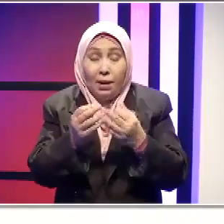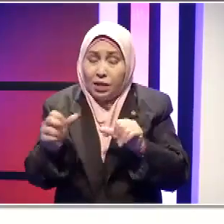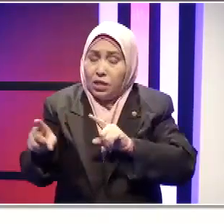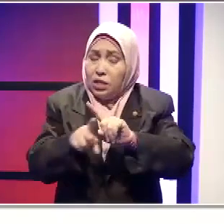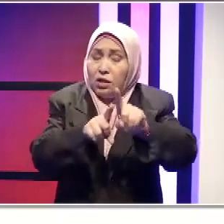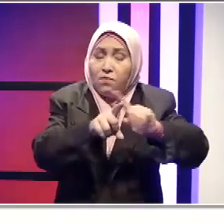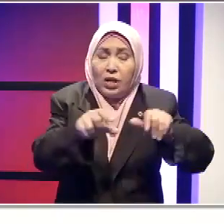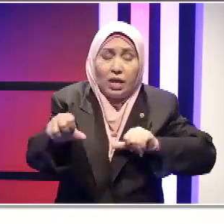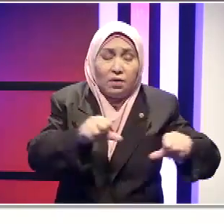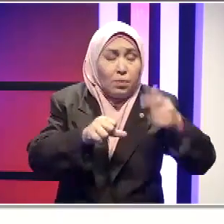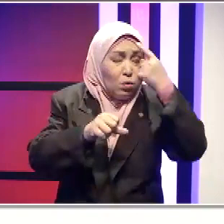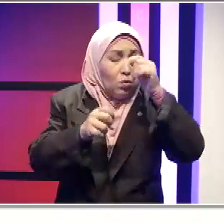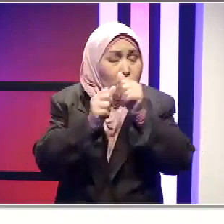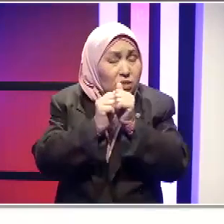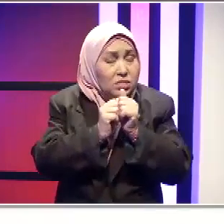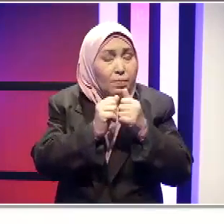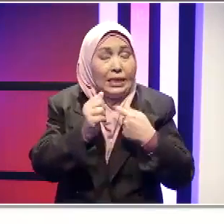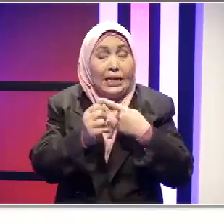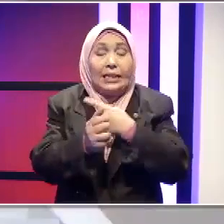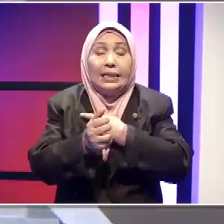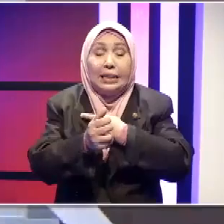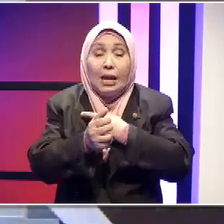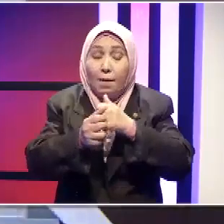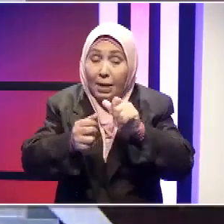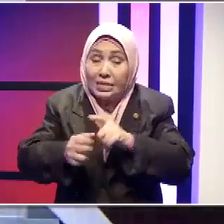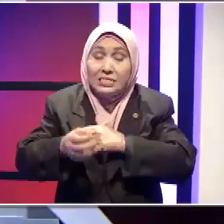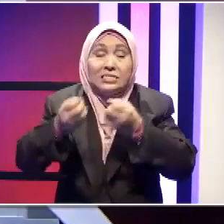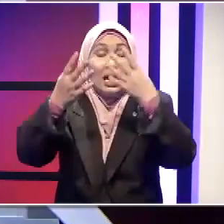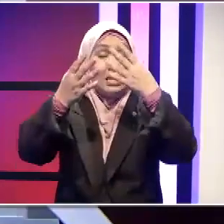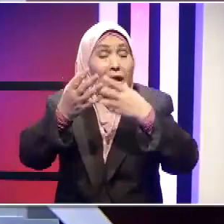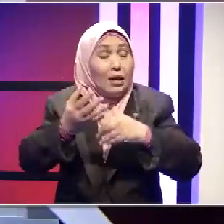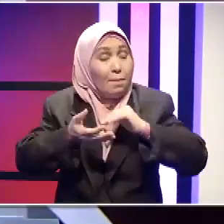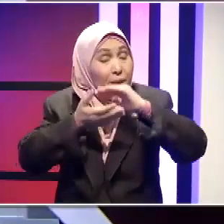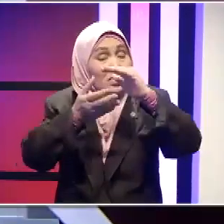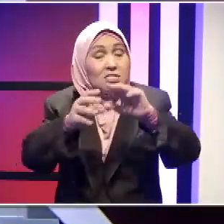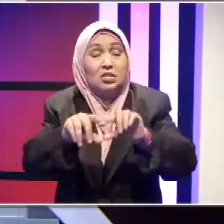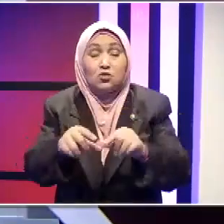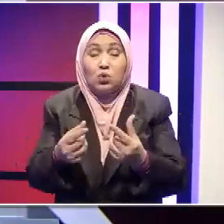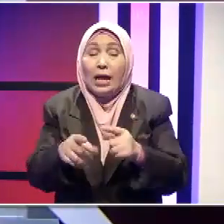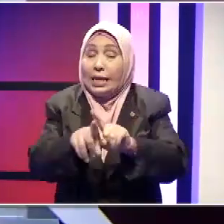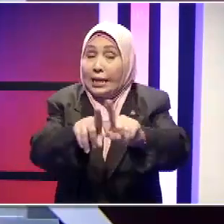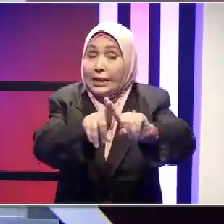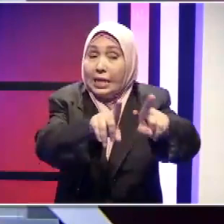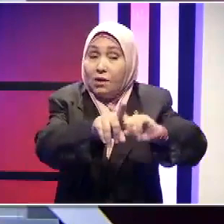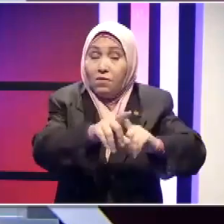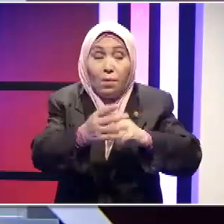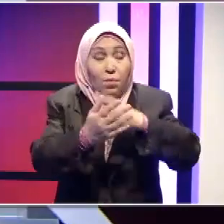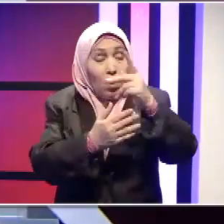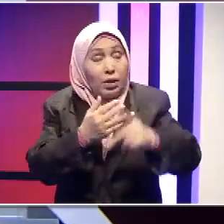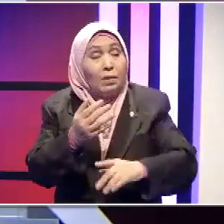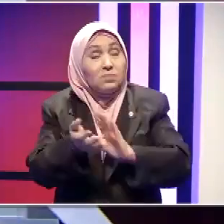dilaksanakan adalah untuk sama-sama kita menyampaikan mesej koan dalam pelbagai platform dalam pelbagai program